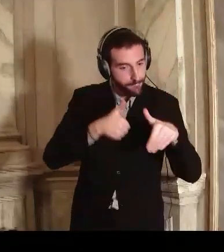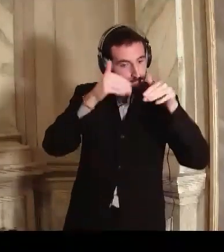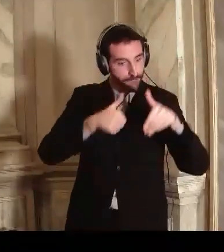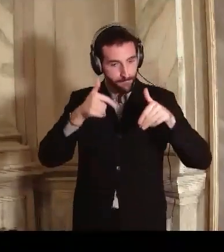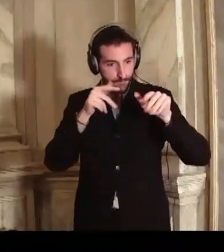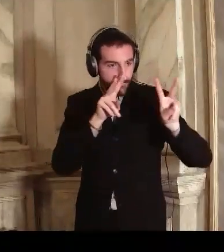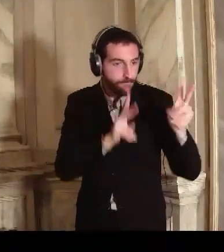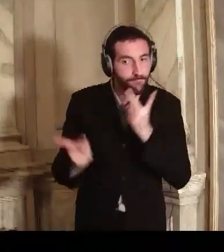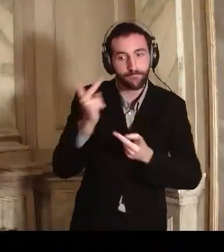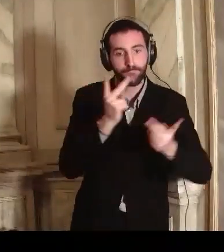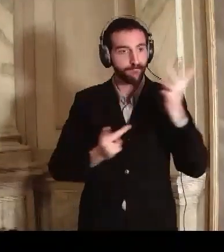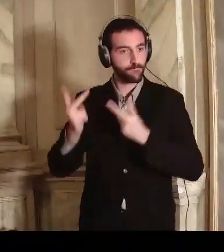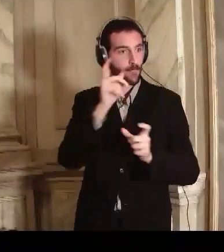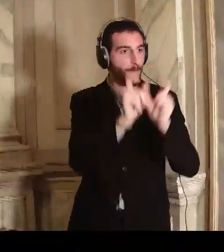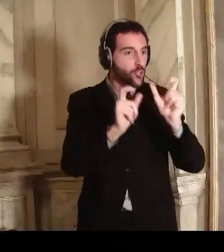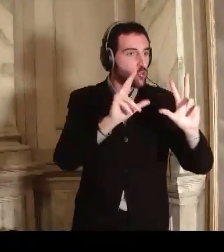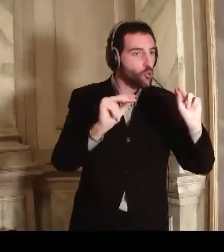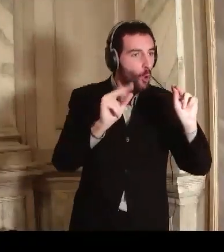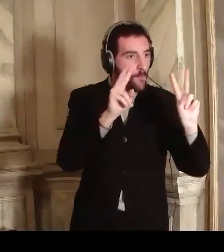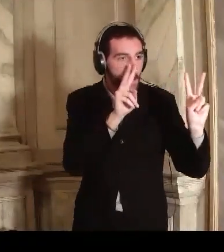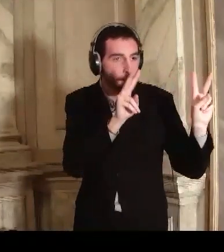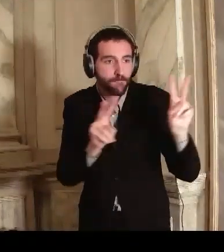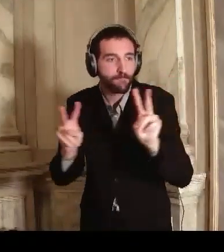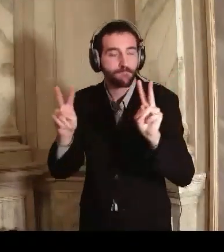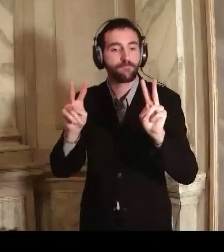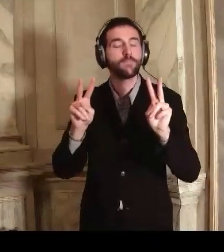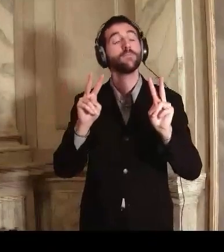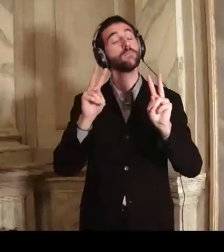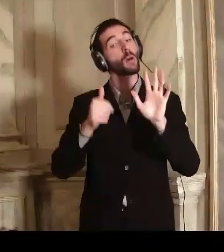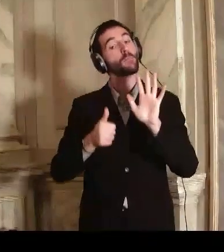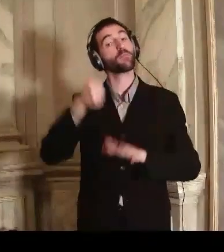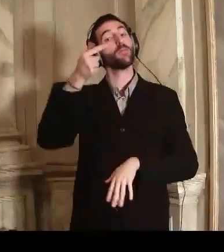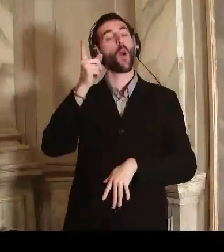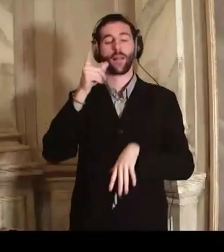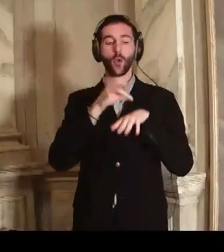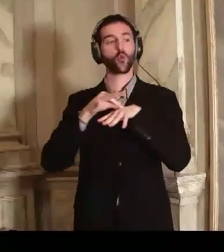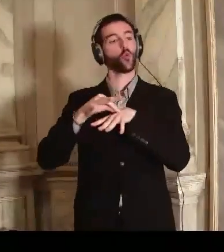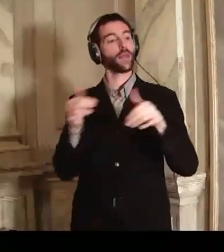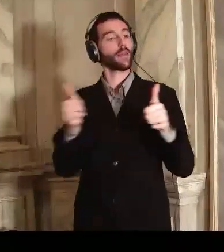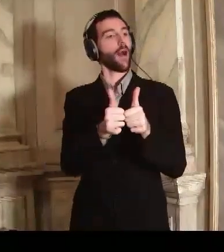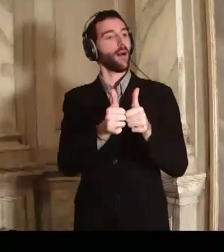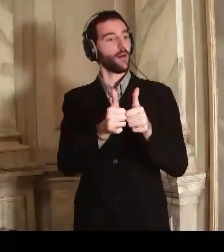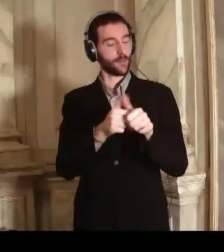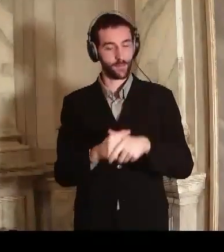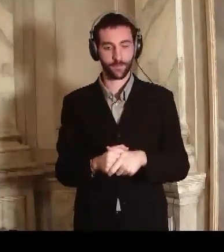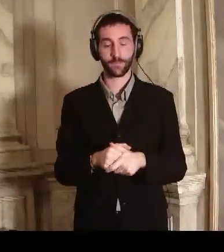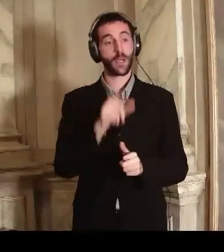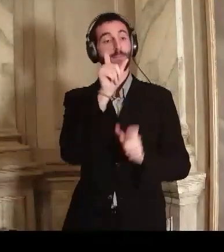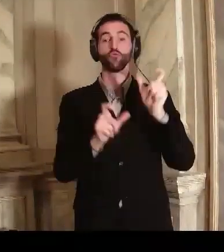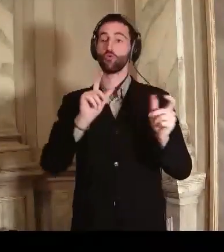scouting, ma anche e soprattutto di guida, sostenendo le giovani generazioni di creatori e i loro